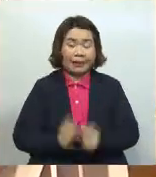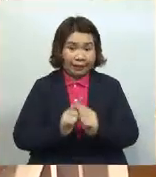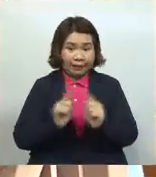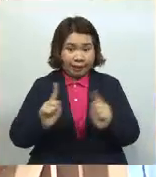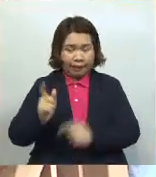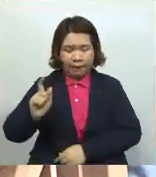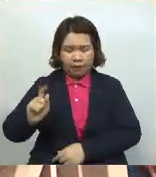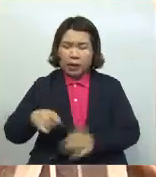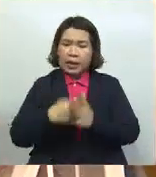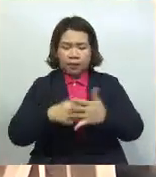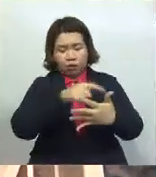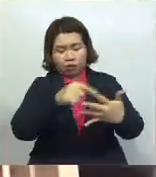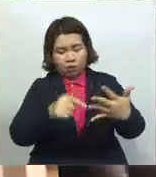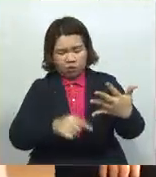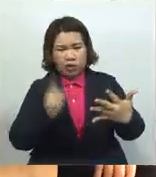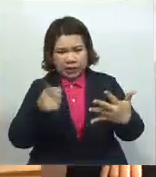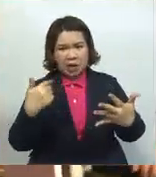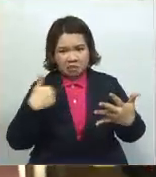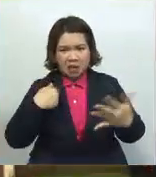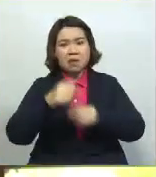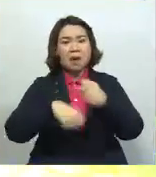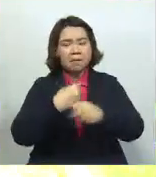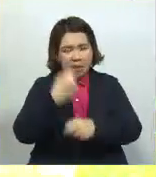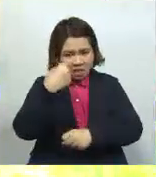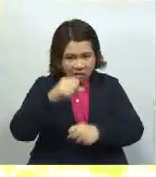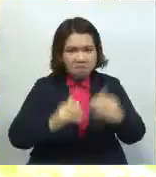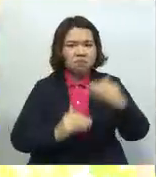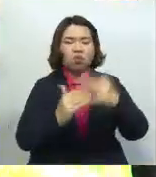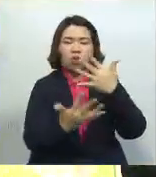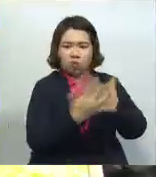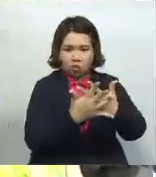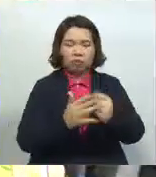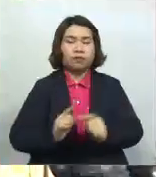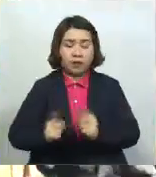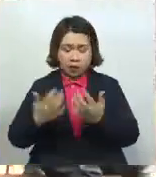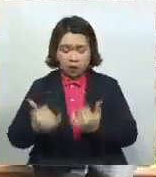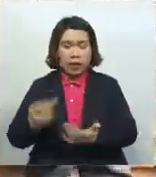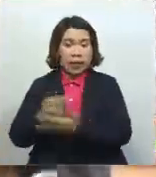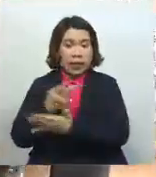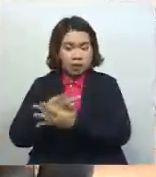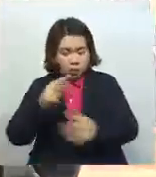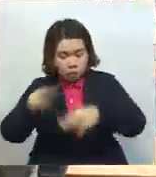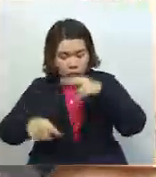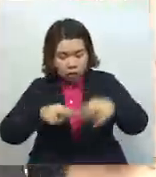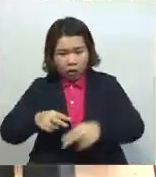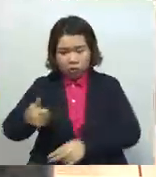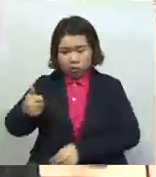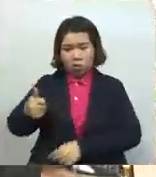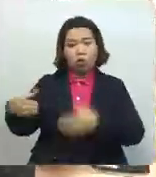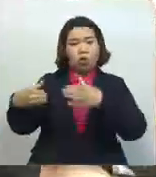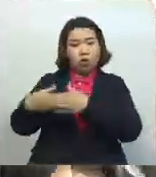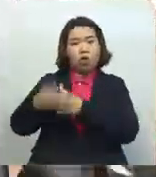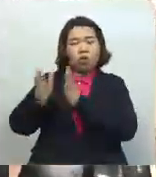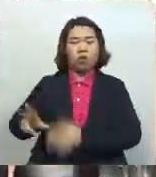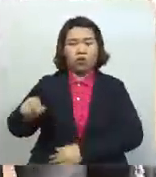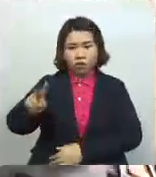การสั่งไม่ฟ้องมีโทษจำคุกสูงสุดถึง10ปีล่าสุดศาลจังหวัดทองผาภูมิได้สืบพยานฝ่ายโจทก์จำนวน32